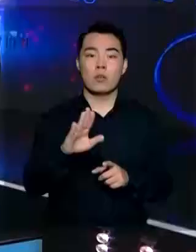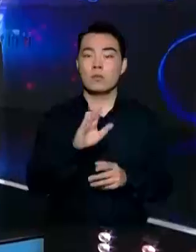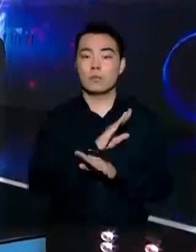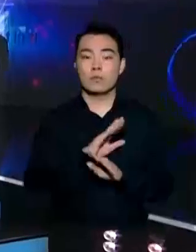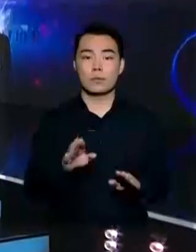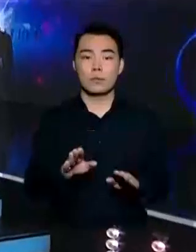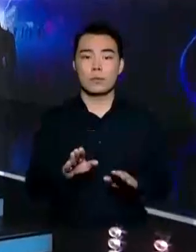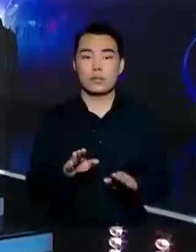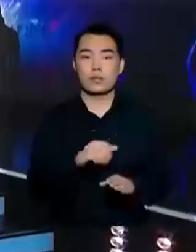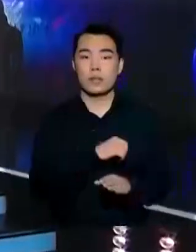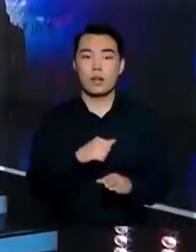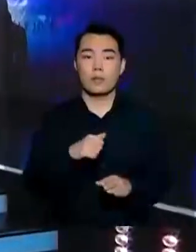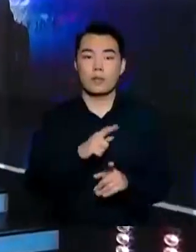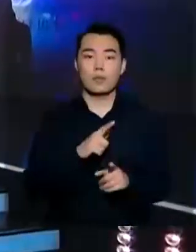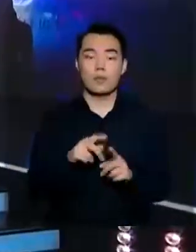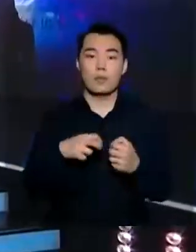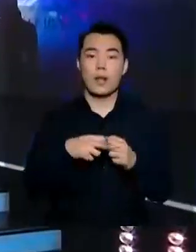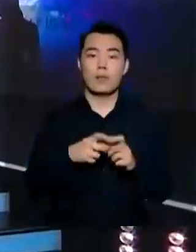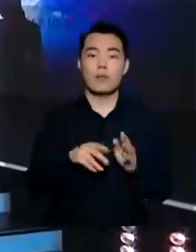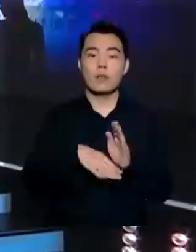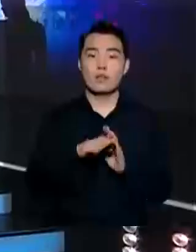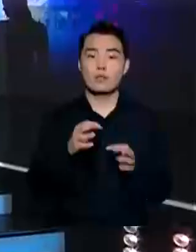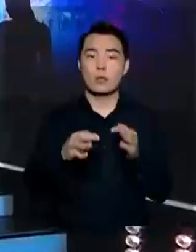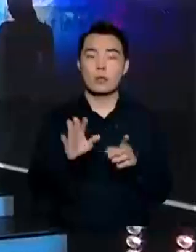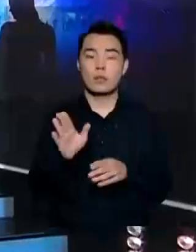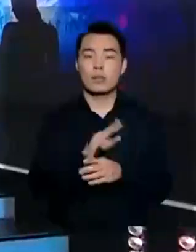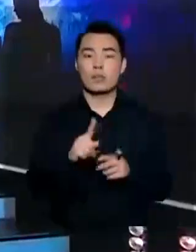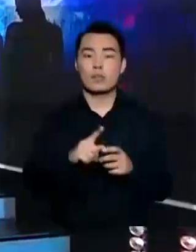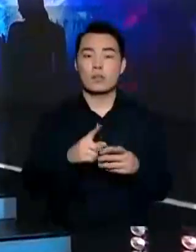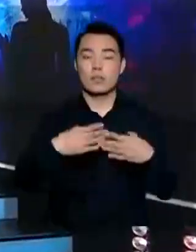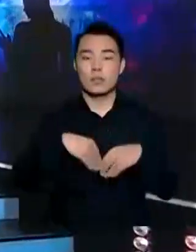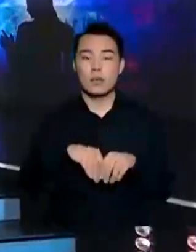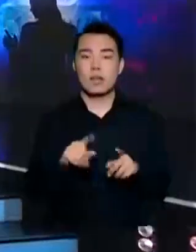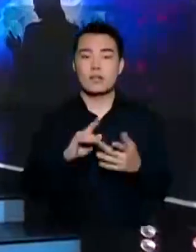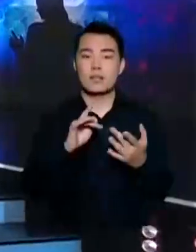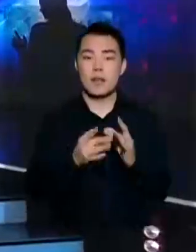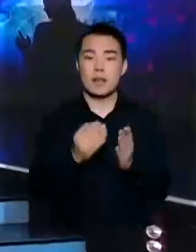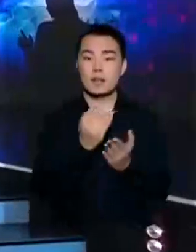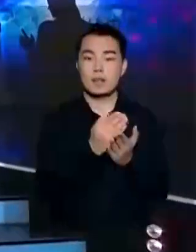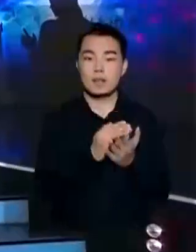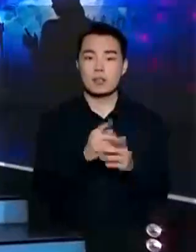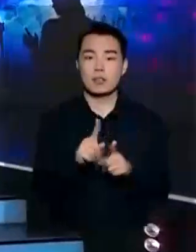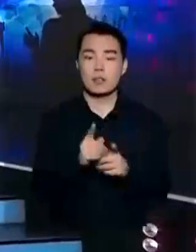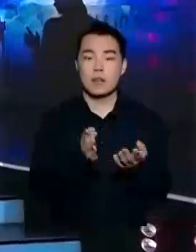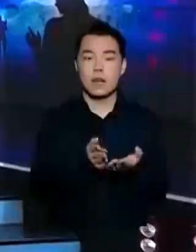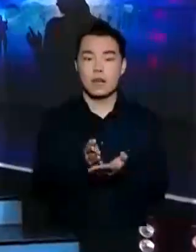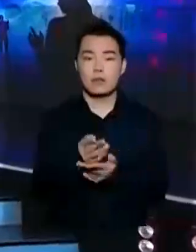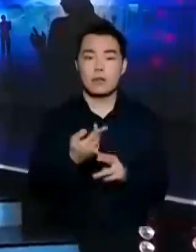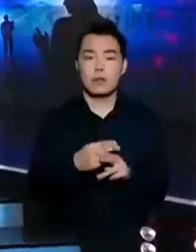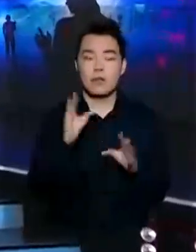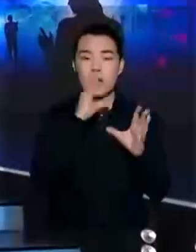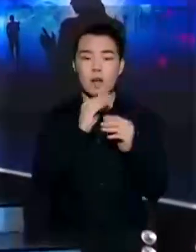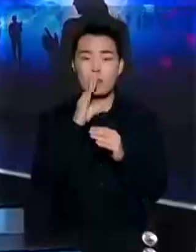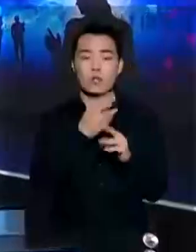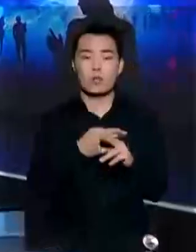біз жоғарғы соттың сайтына, отбасының сайтына, тағы да басқа осылай танымалы